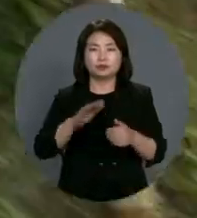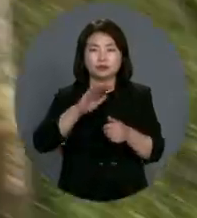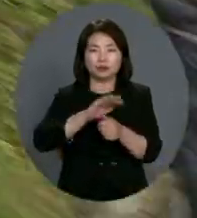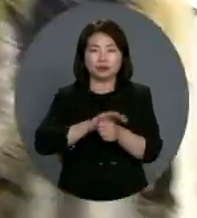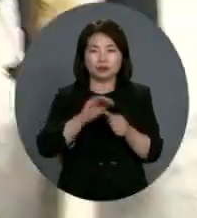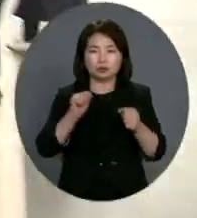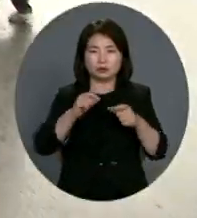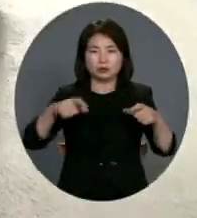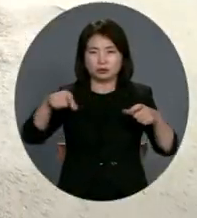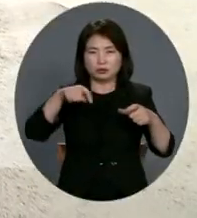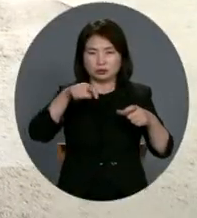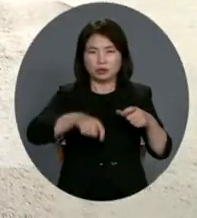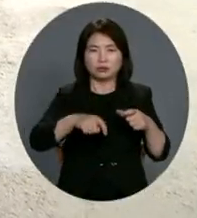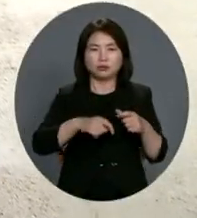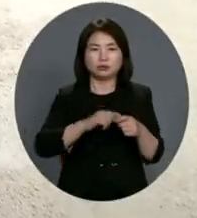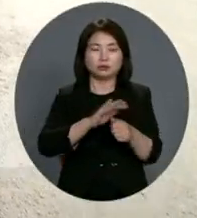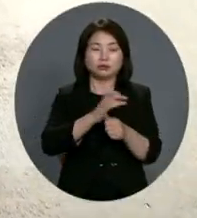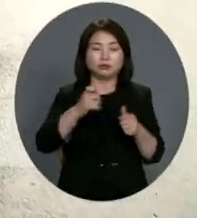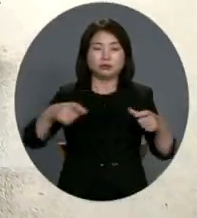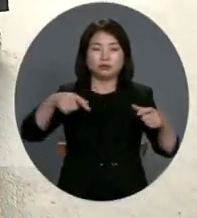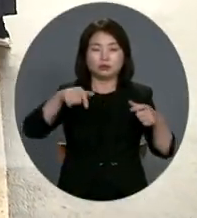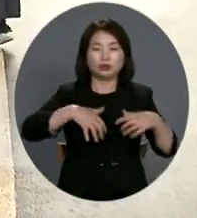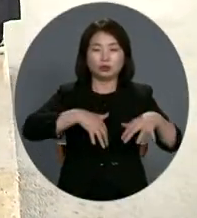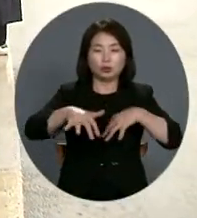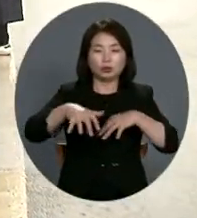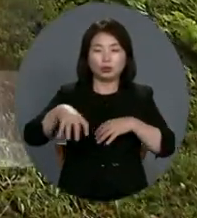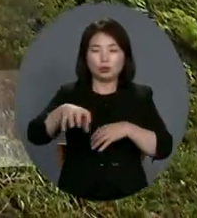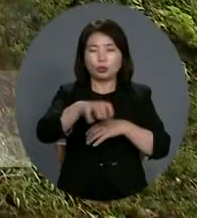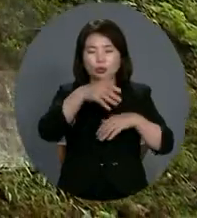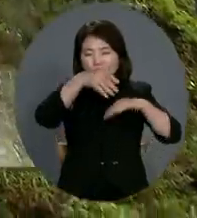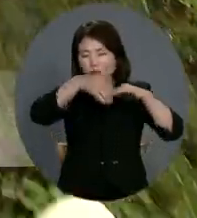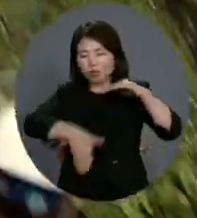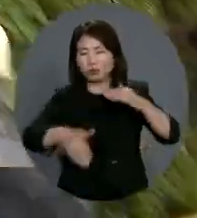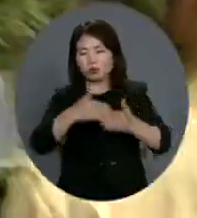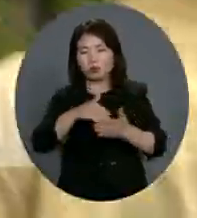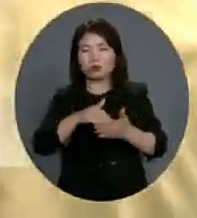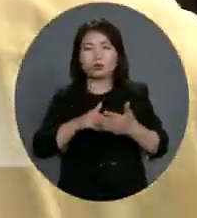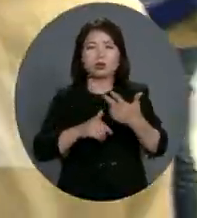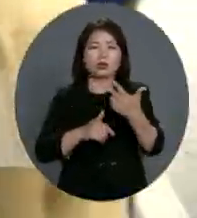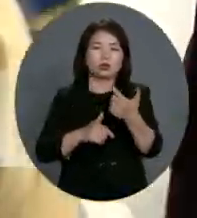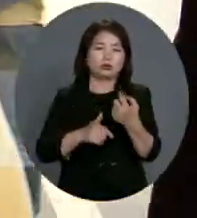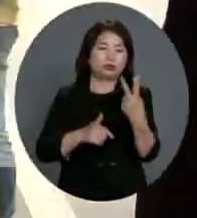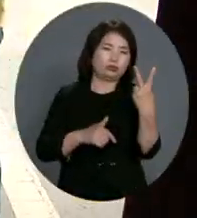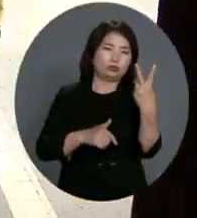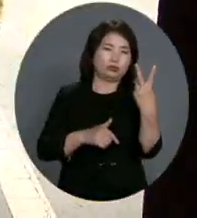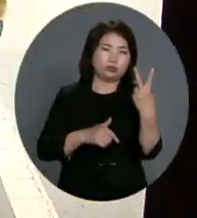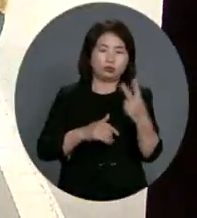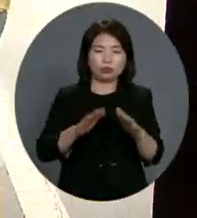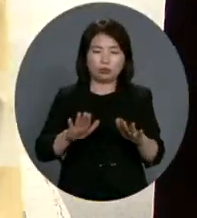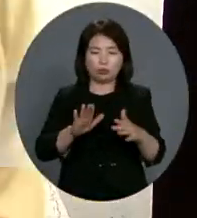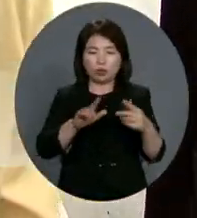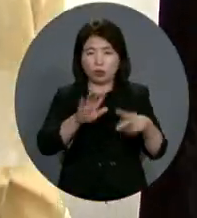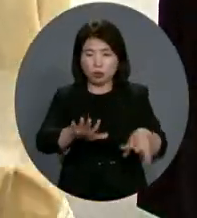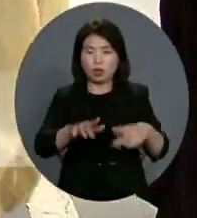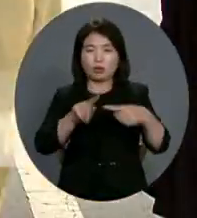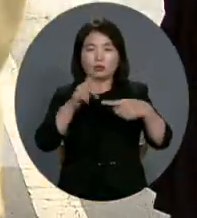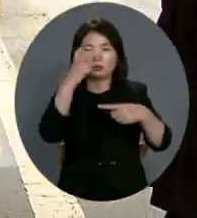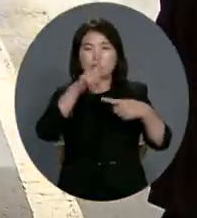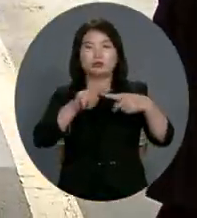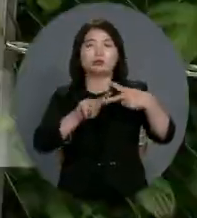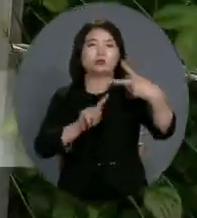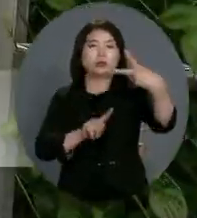경산관 내 점검 대상 재해 우려 도로변 경사지는 62곳. 올해 상반기 두 차례 점검에